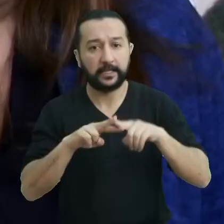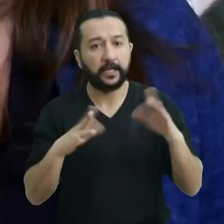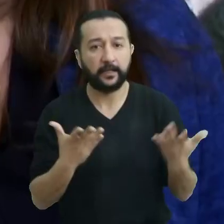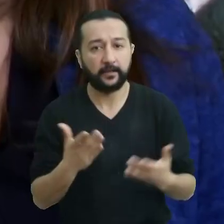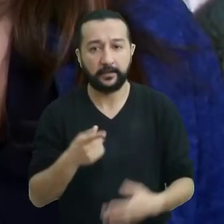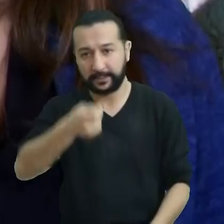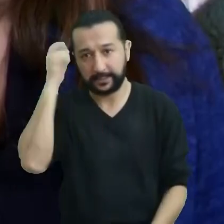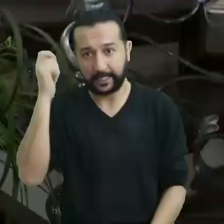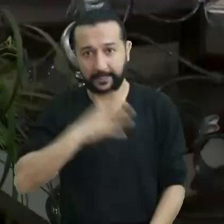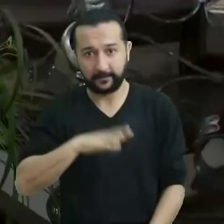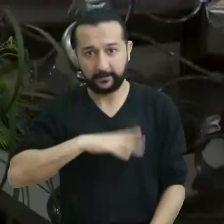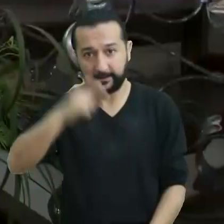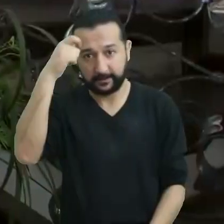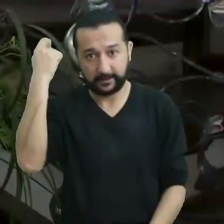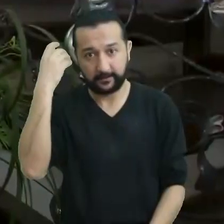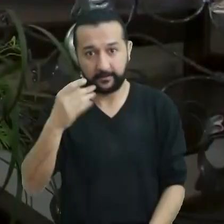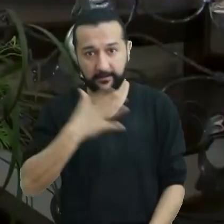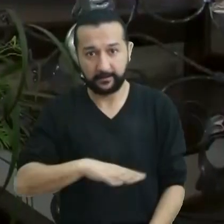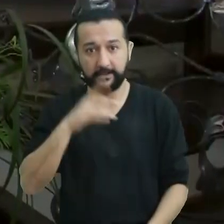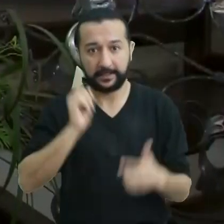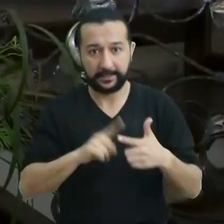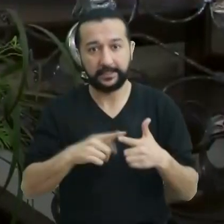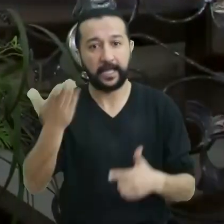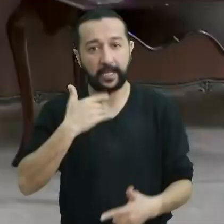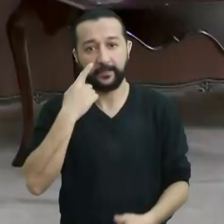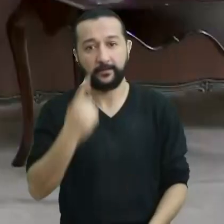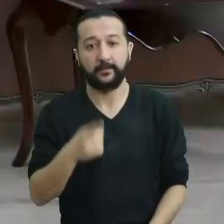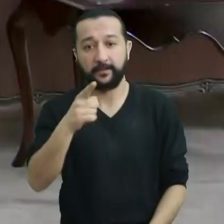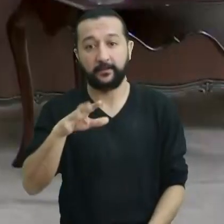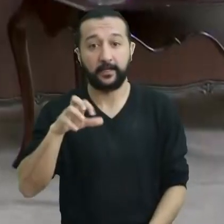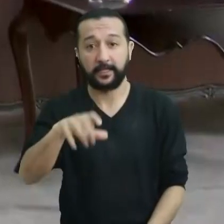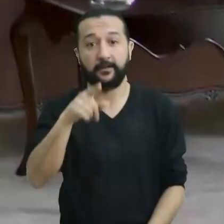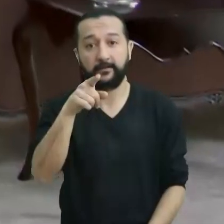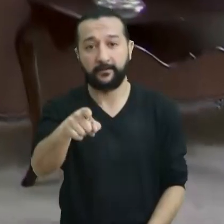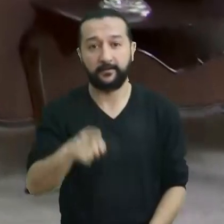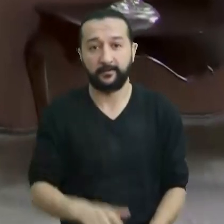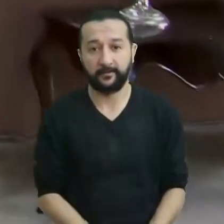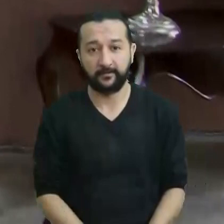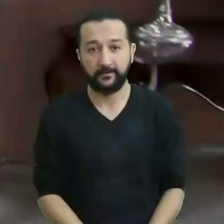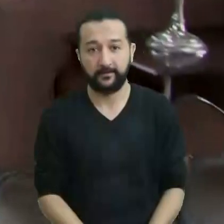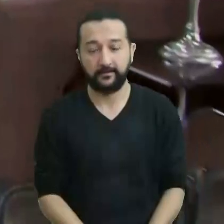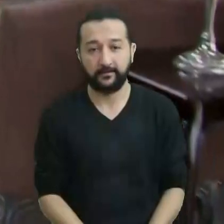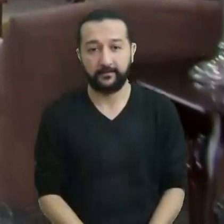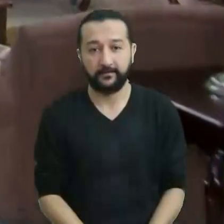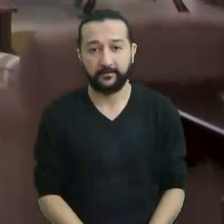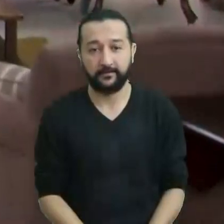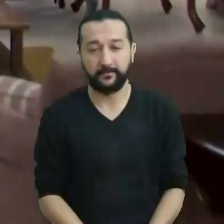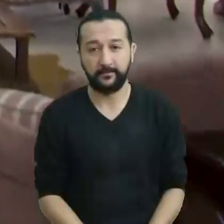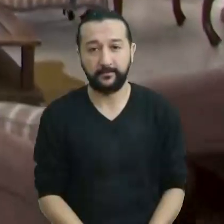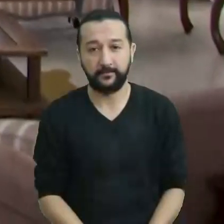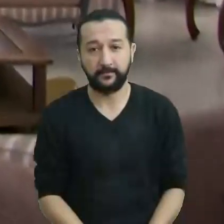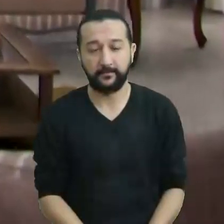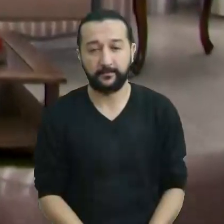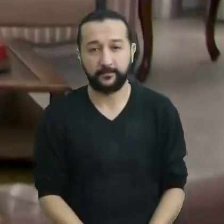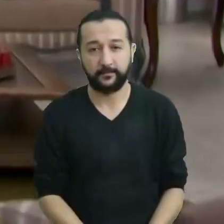Tarak. Tarak istiyorsun. Saçlarını tarayacaksın, tarak istiyorsun. İkinciyi anlat. Tarantula! Sarp da çıktı